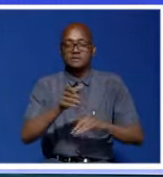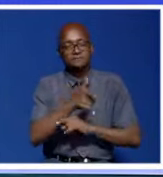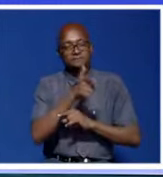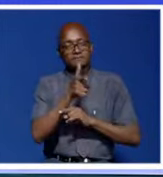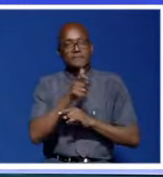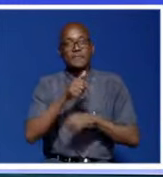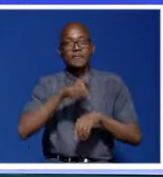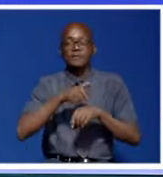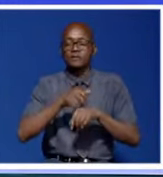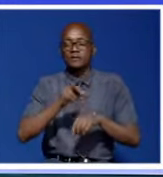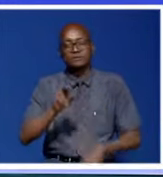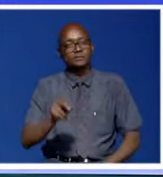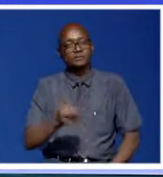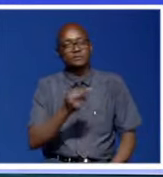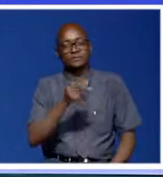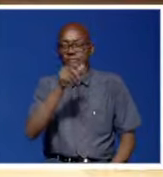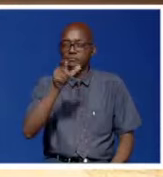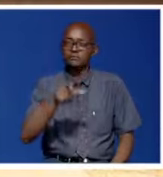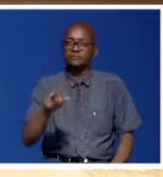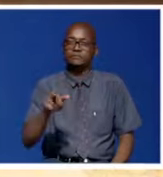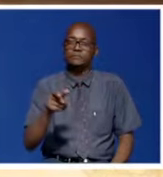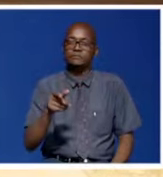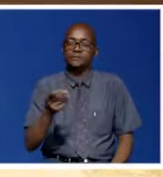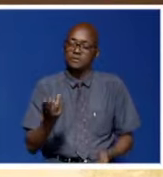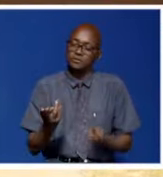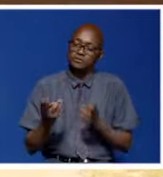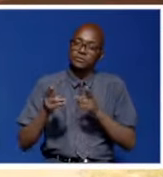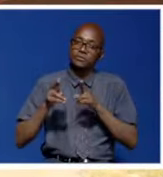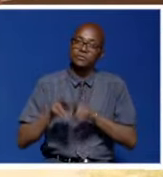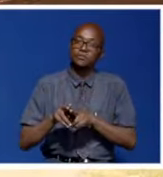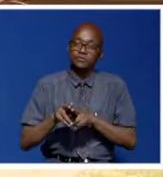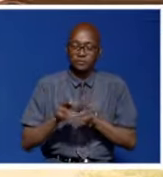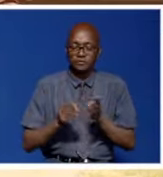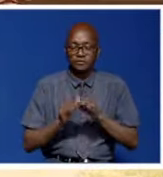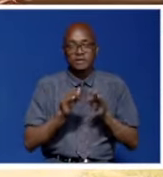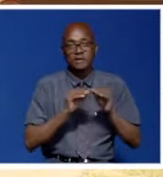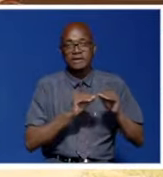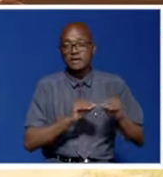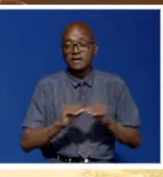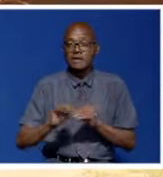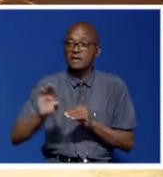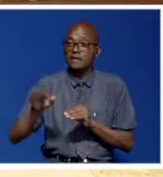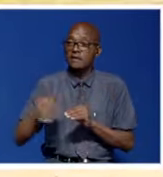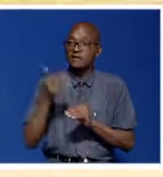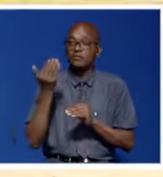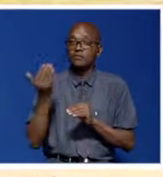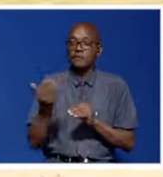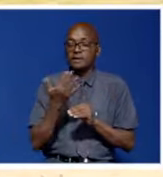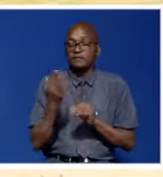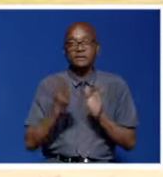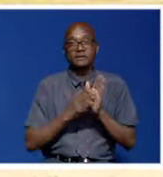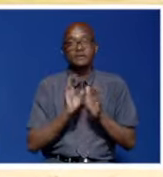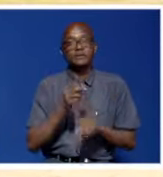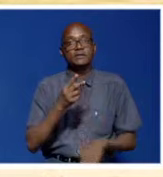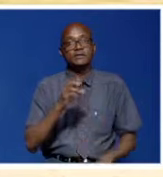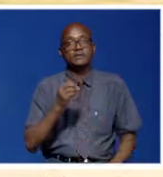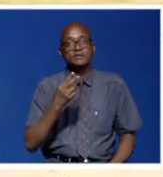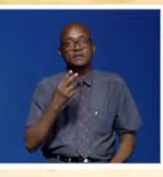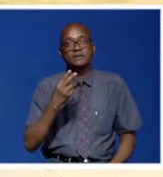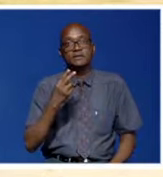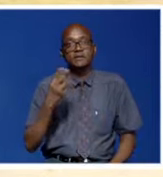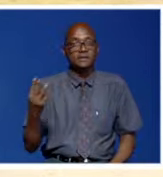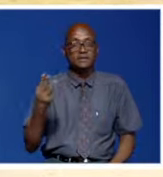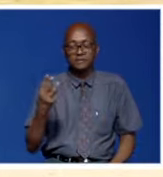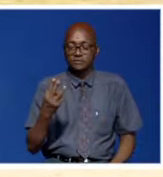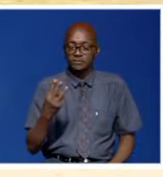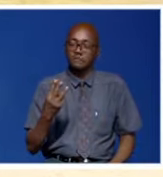wakati wakimlawiti mtu huyo. Hukumu hiyo imetokana na rufaa namba 9 ya mwaka 2023 iliyokatwa na ofisi ya taifa ya mashtaka